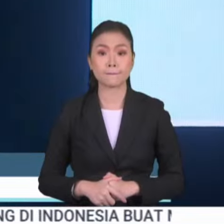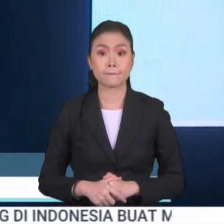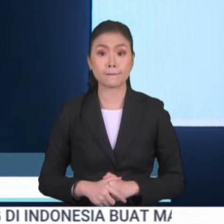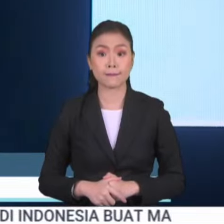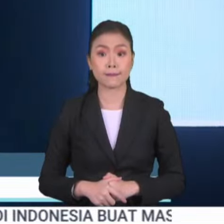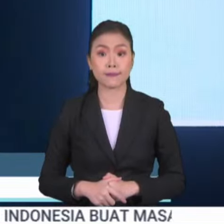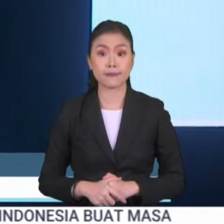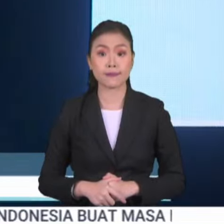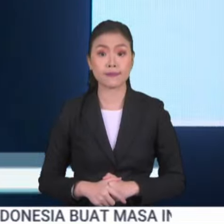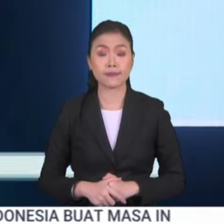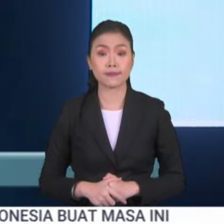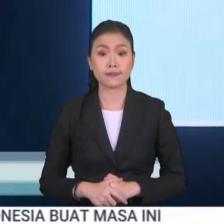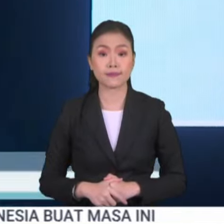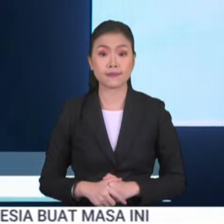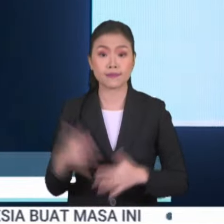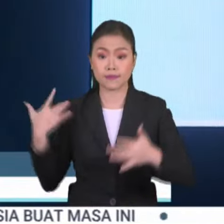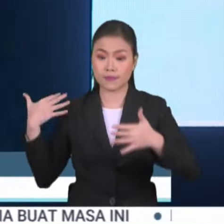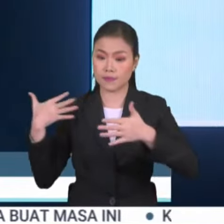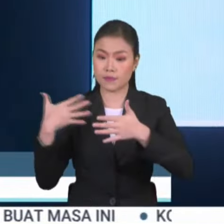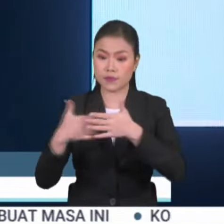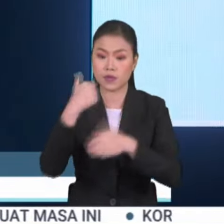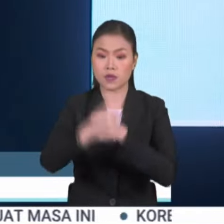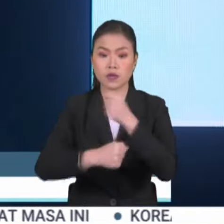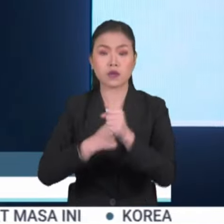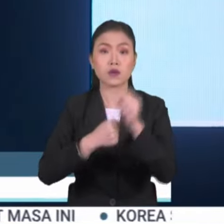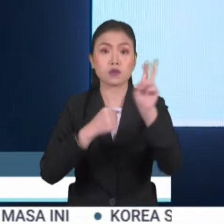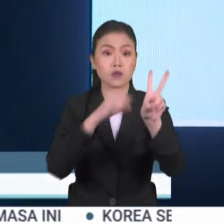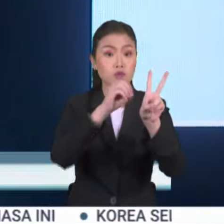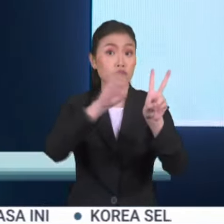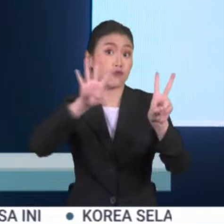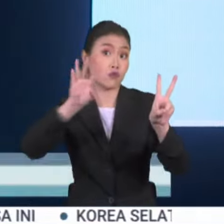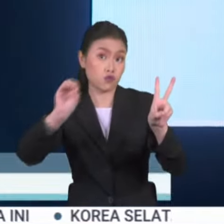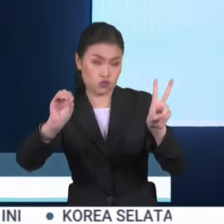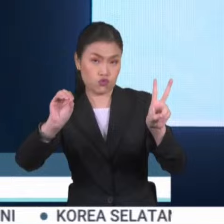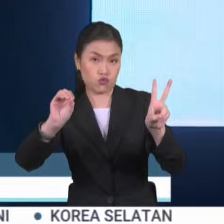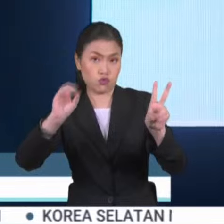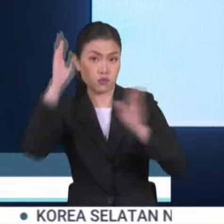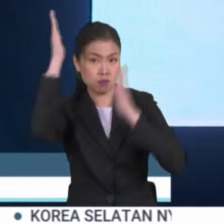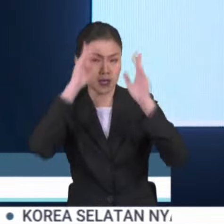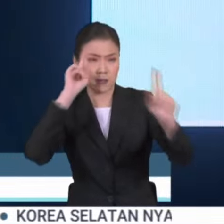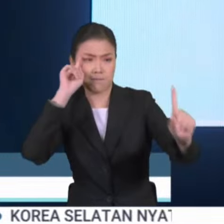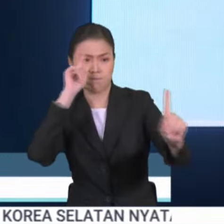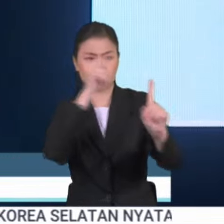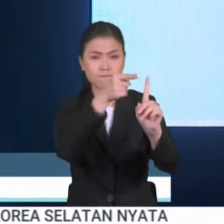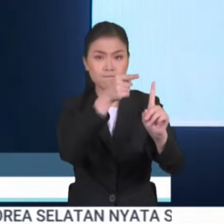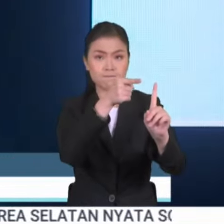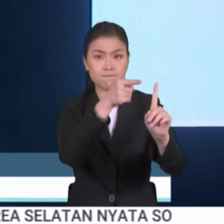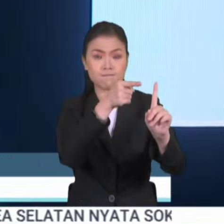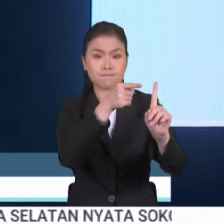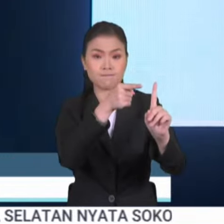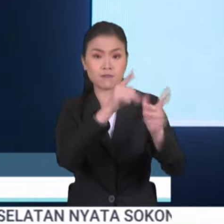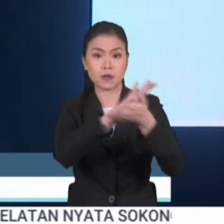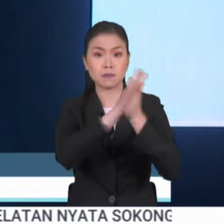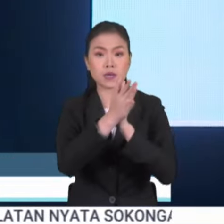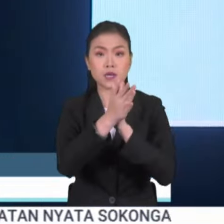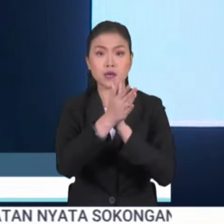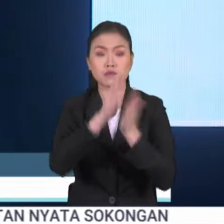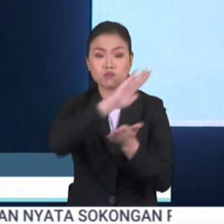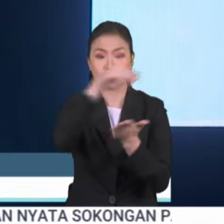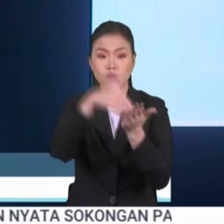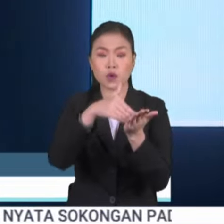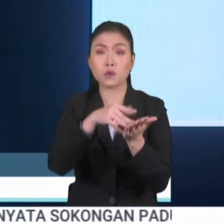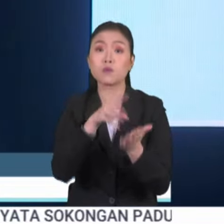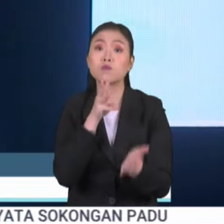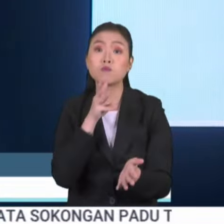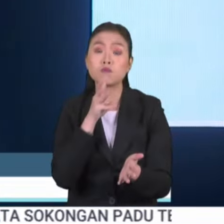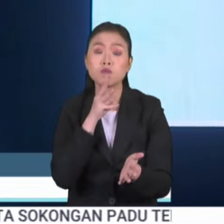ini menjelang tahun 2040 Kerajaan menyasarkan Malaysia menjadi H air bagi negara-negara